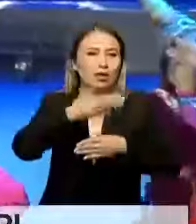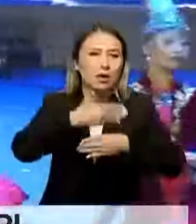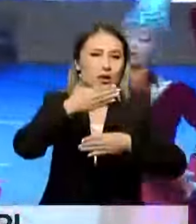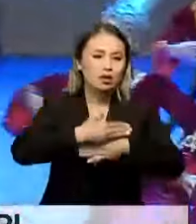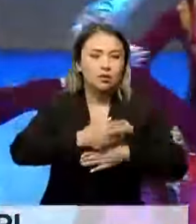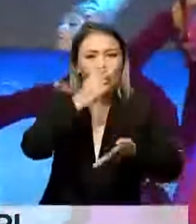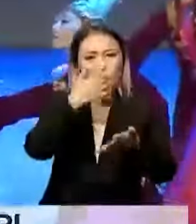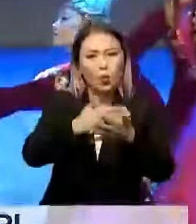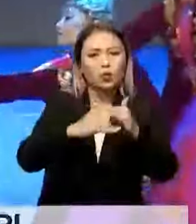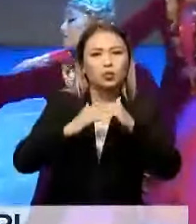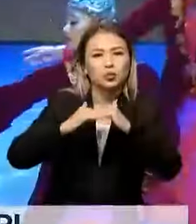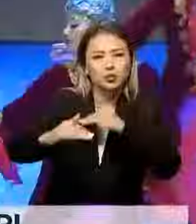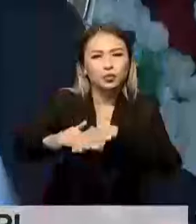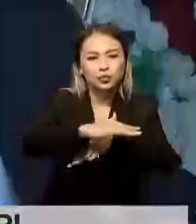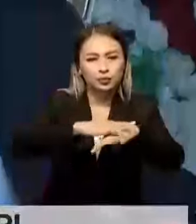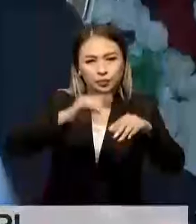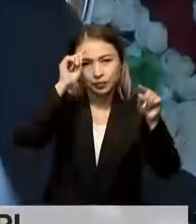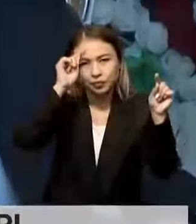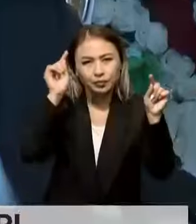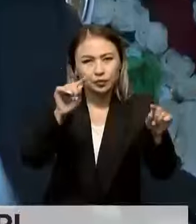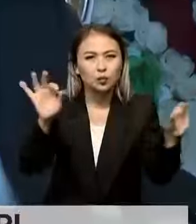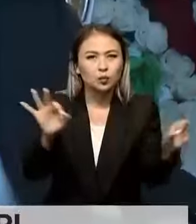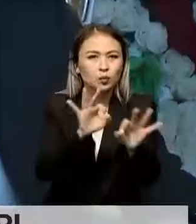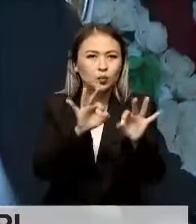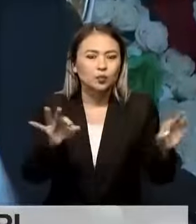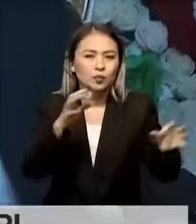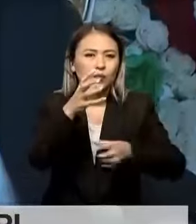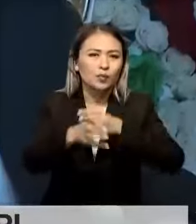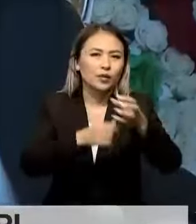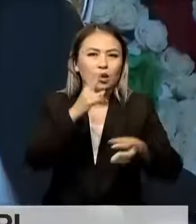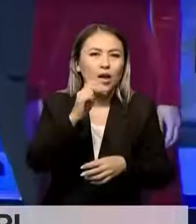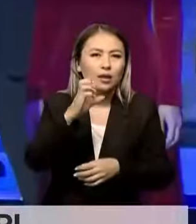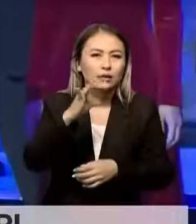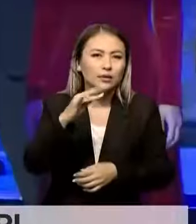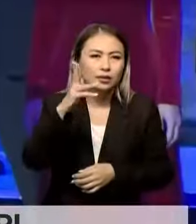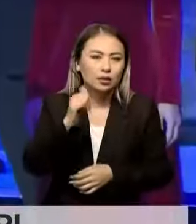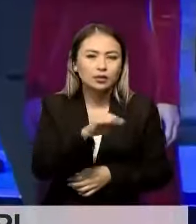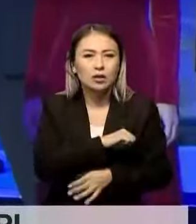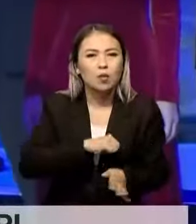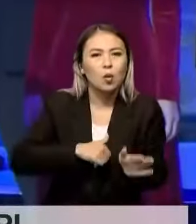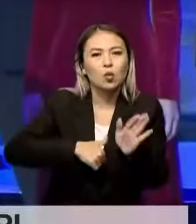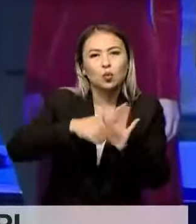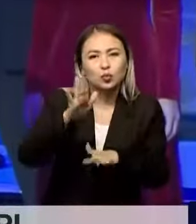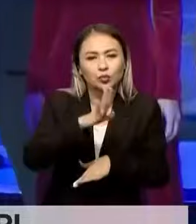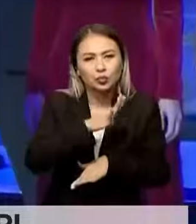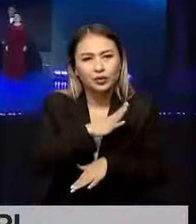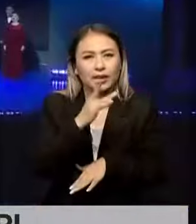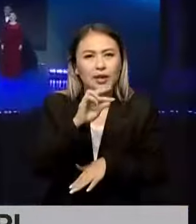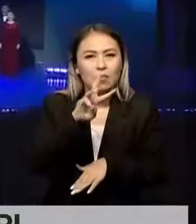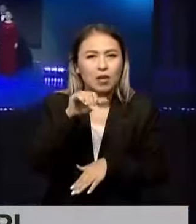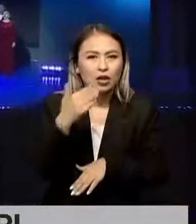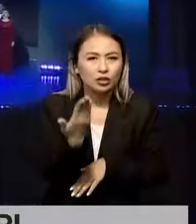көрсетті. Сахнада қос халықтың танымал музыкалық шығармалары мен әлемдік классика репертуарынан үзінділер орындалды. Сондай-ақ кеште